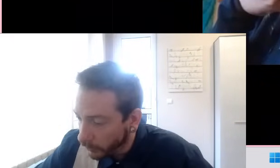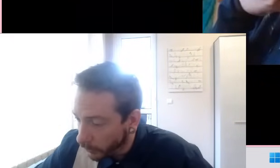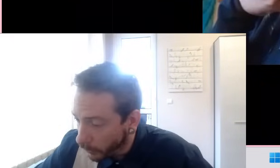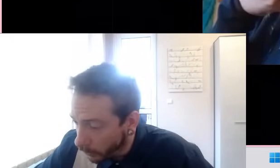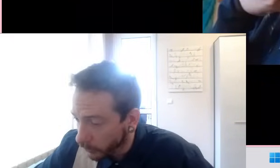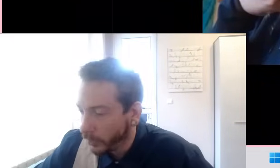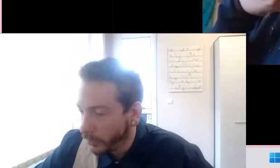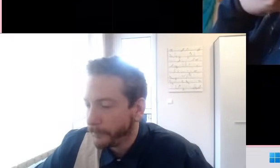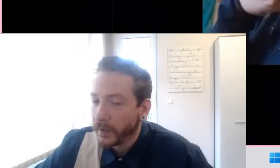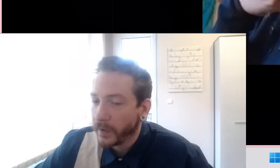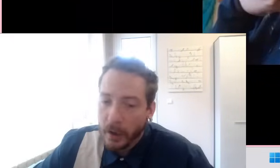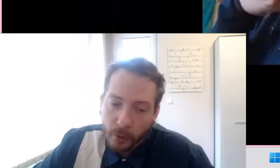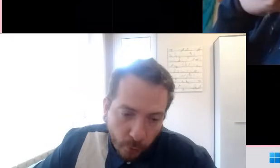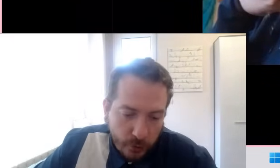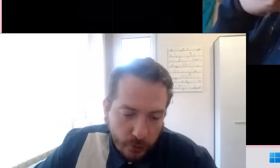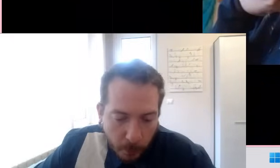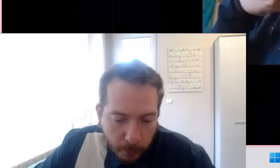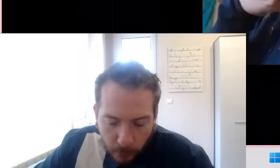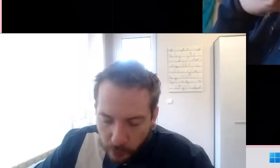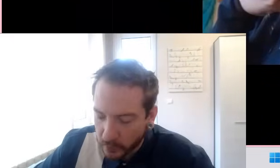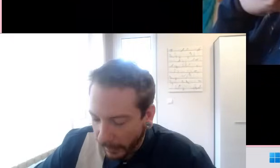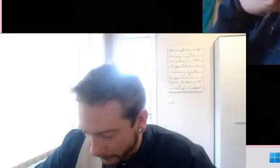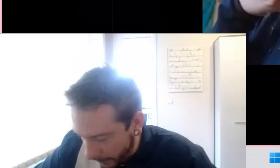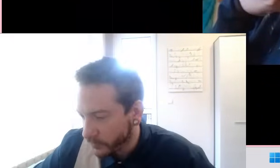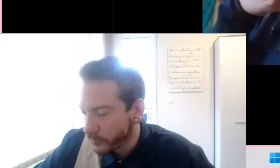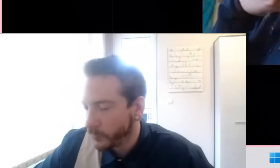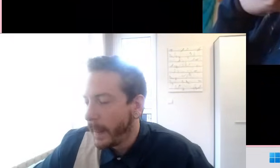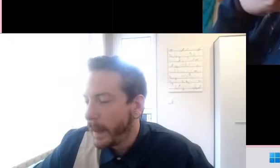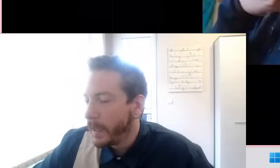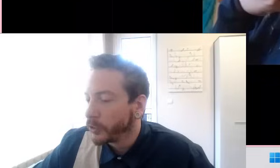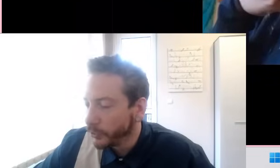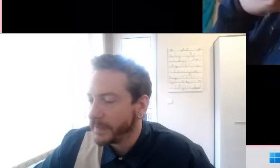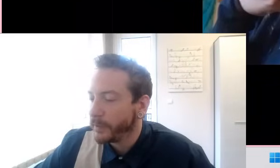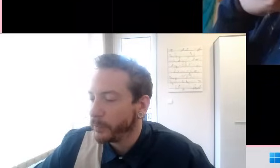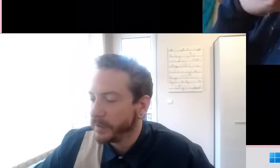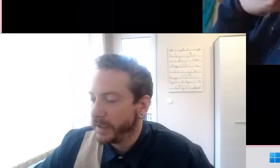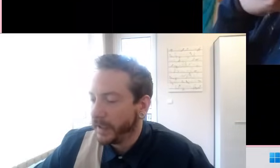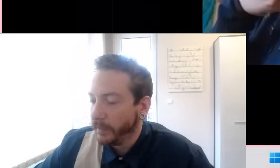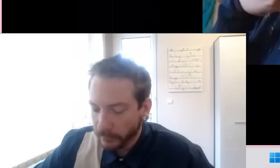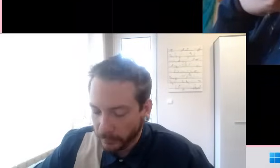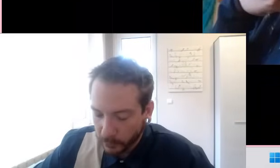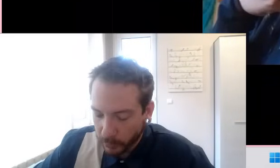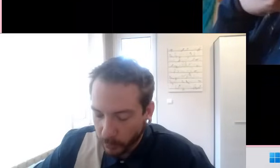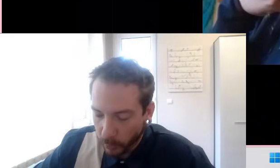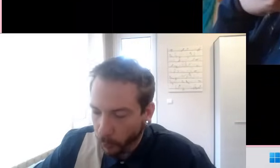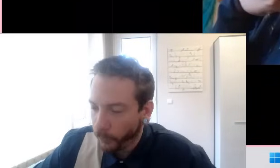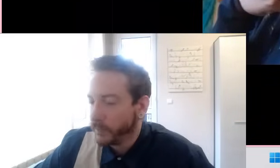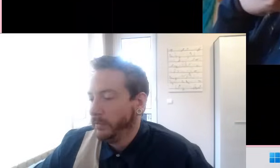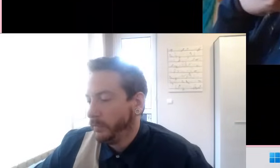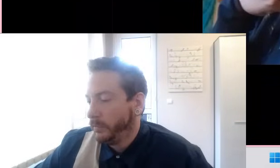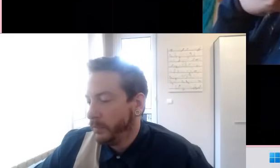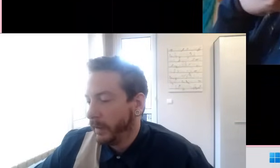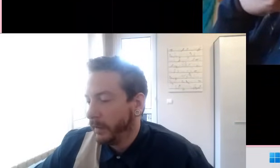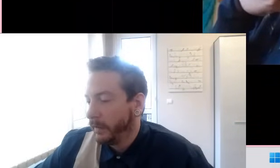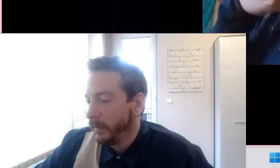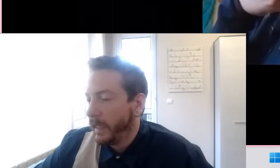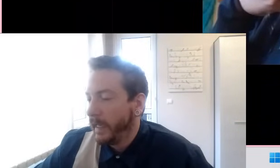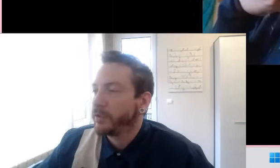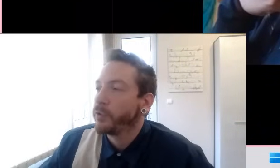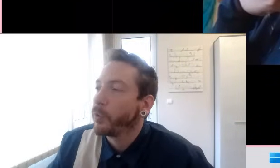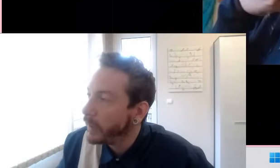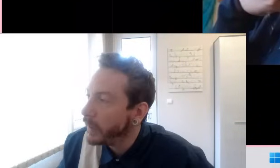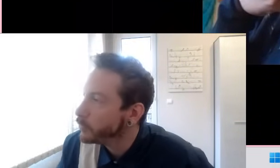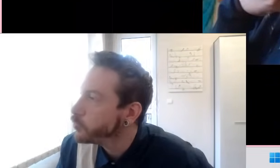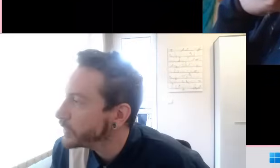Encore. Donc, je repose la même question que dans la vidéo d'hier. On fait quoi? Voilà. Est-ce qu'on